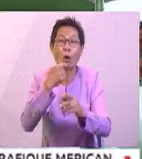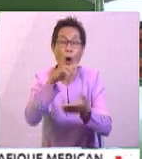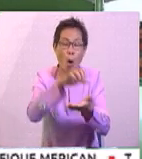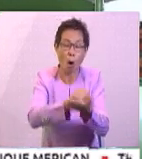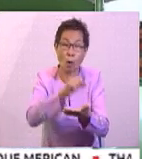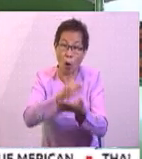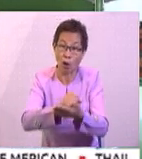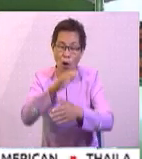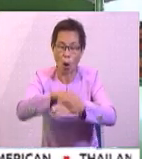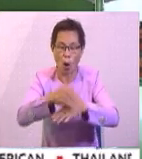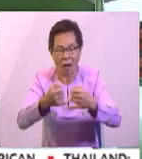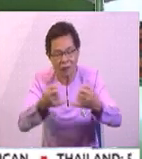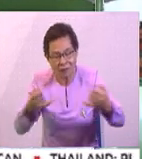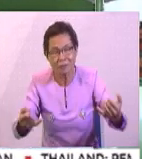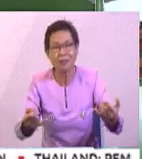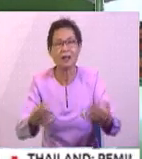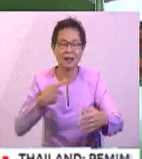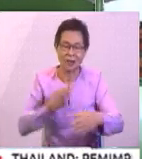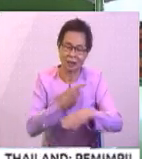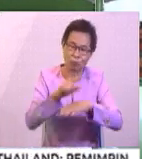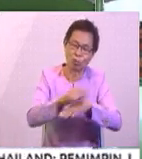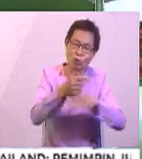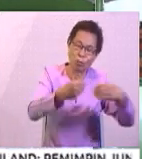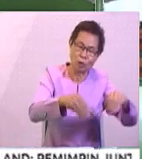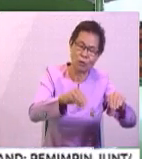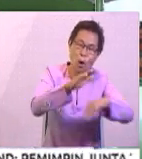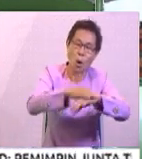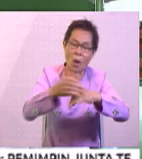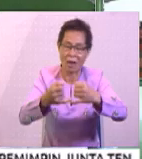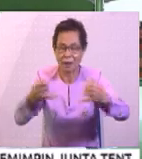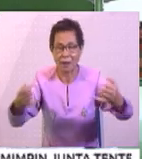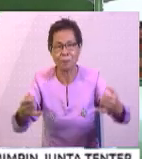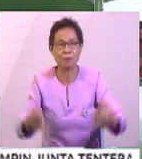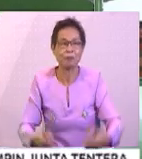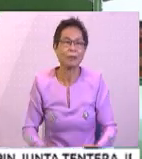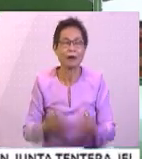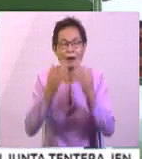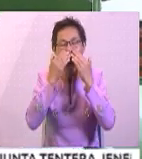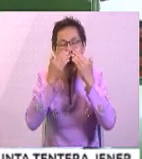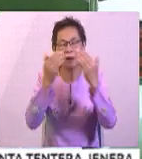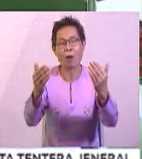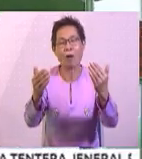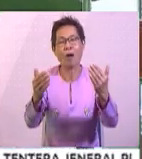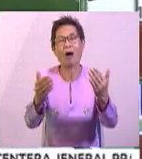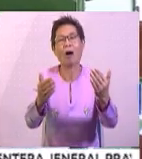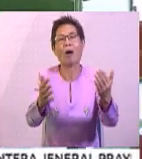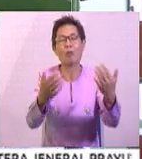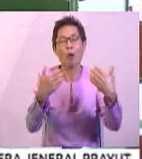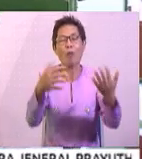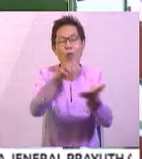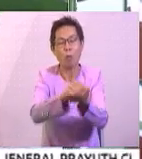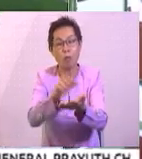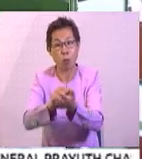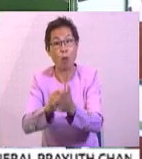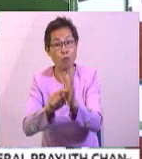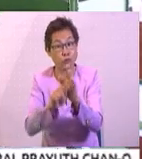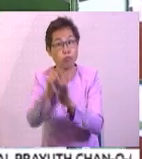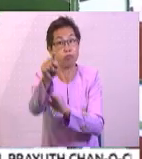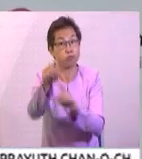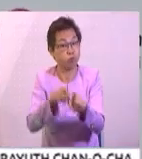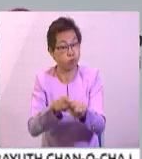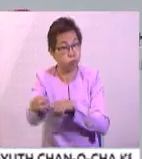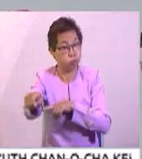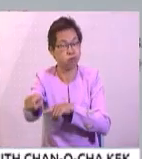menggunakan medium online tu kita memulakan pemasaran online lah. Jadi alhamdulillah sekarang ni permintaan semakin tinggi lagi daripada kebiasaan